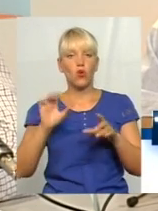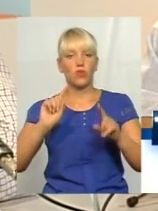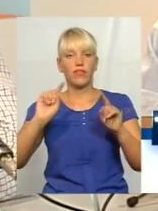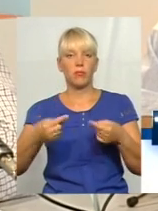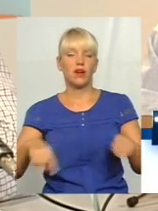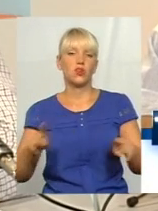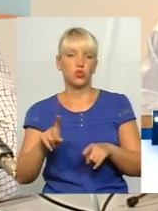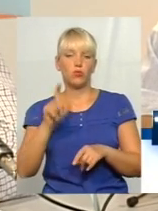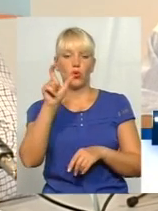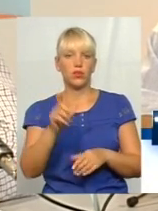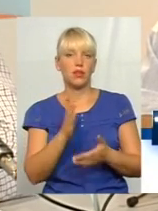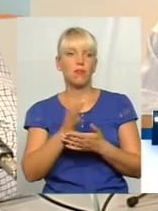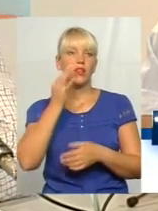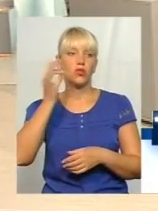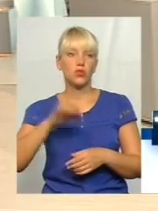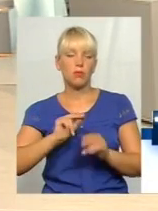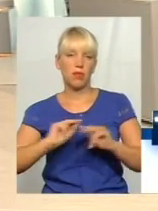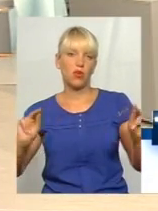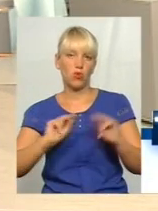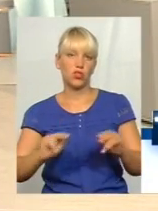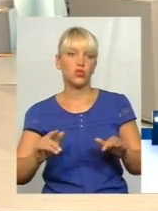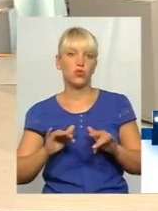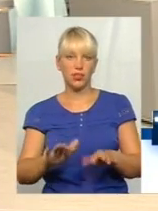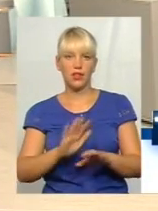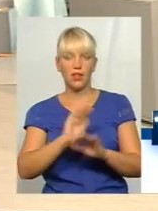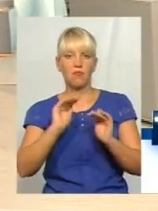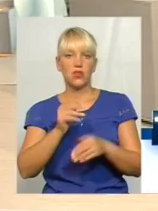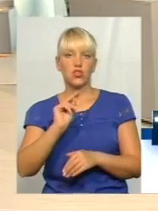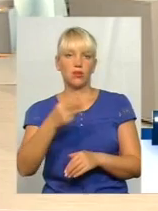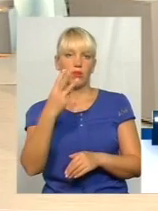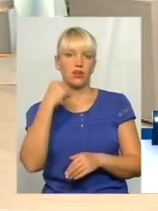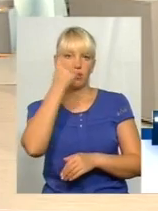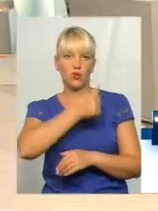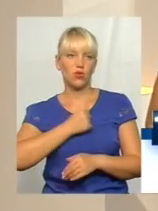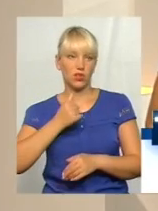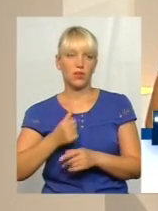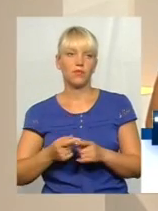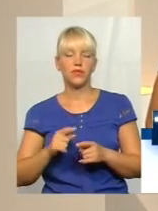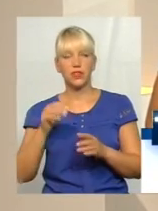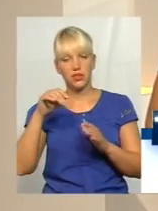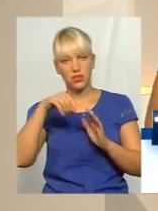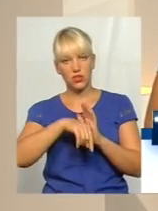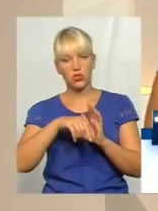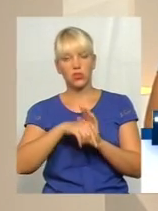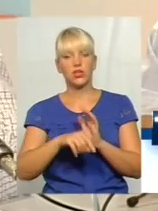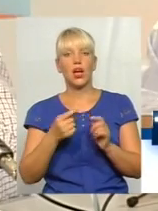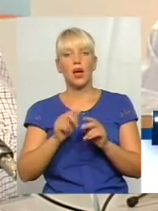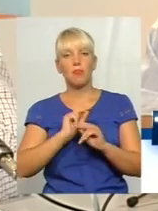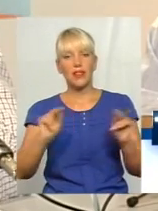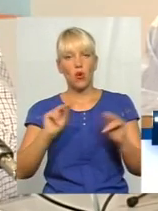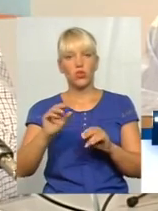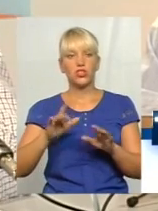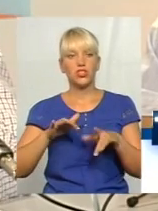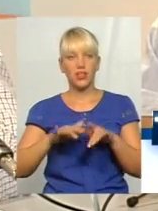людина мала досвід педагогічної діяльності не менше ніж роки ну судячи за А що стосується педагогічна